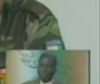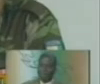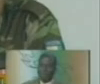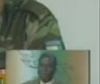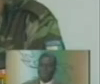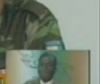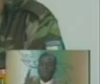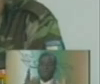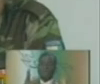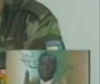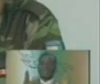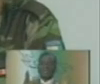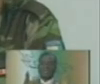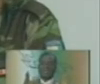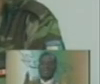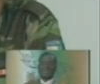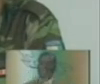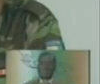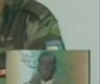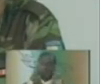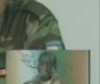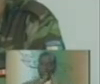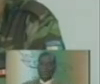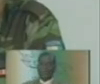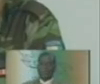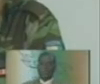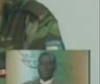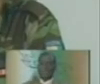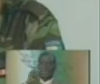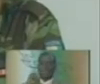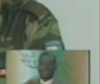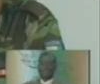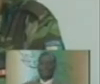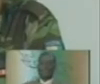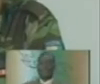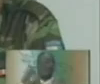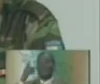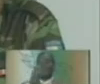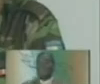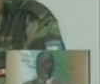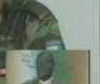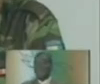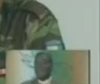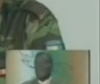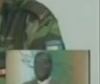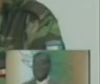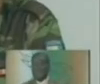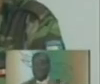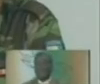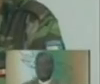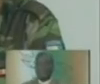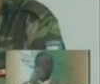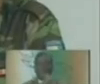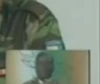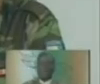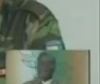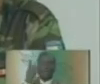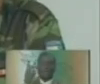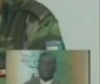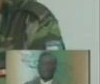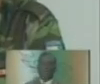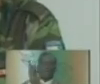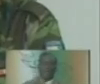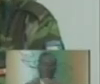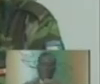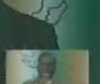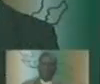à la sérénité et au respect scrupuleux du couvre-feu en vigueur, fait à Abidjan le 2 décembre